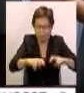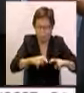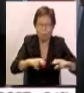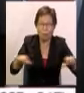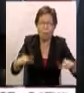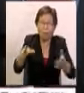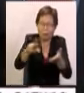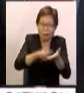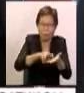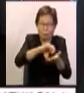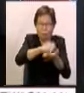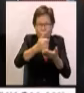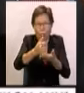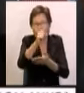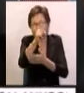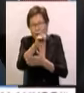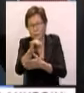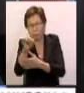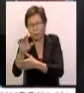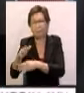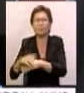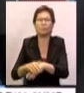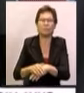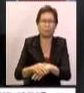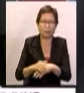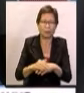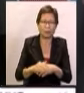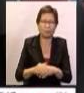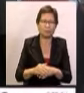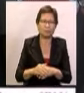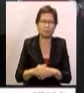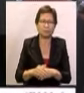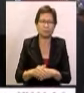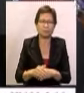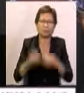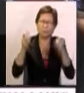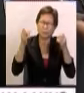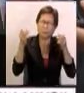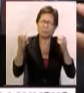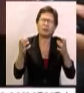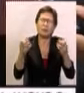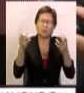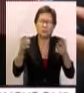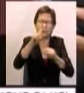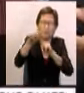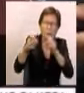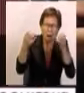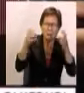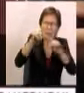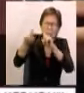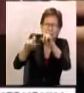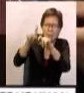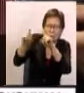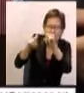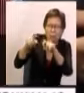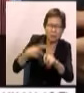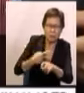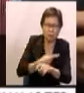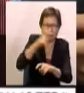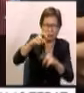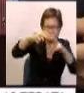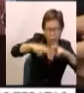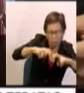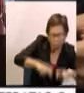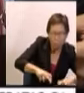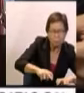auditing 1MDB. So sebab itu kita katakan banyak maklumat baru dan banyak lagi pertanyaan-pertanyaan yang harus kita